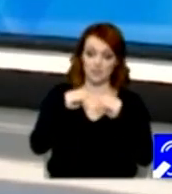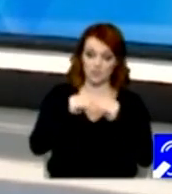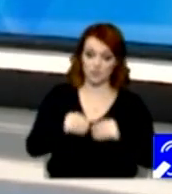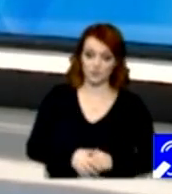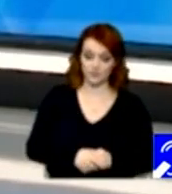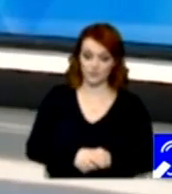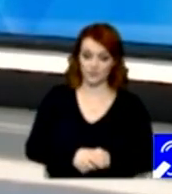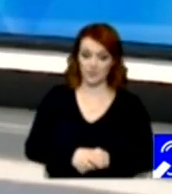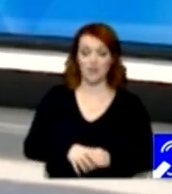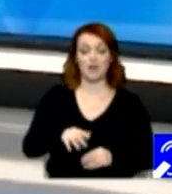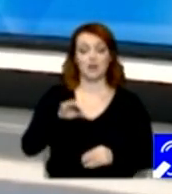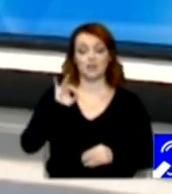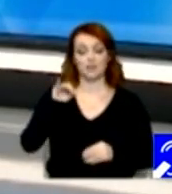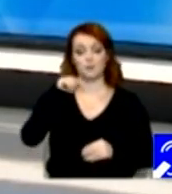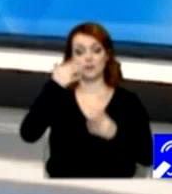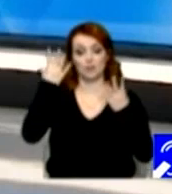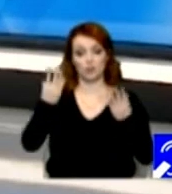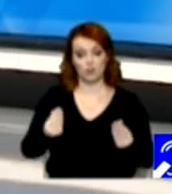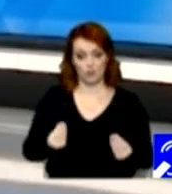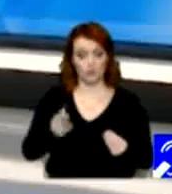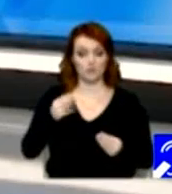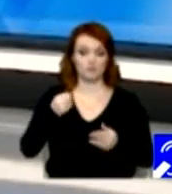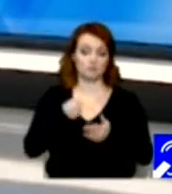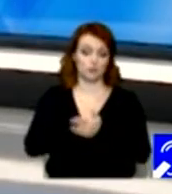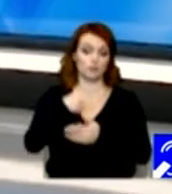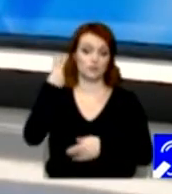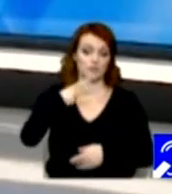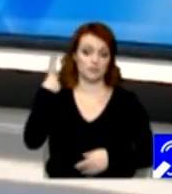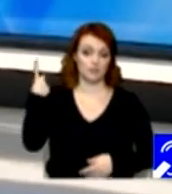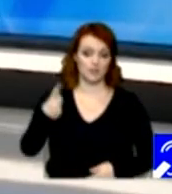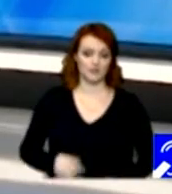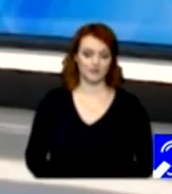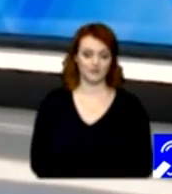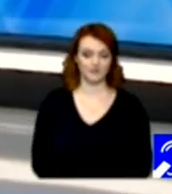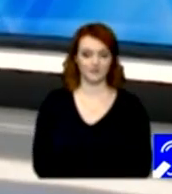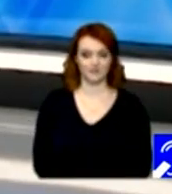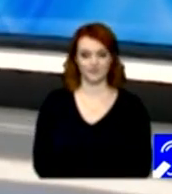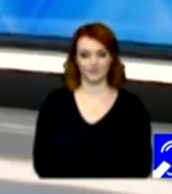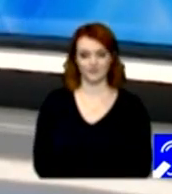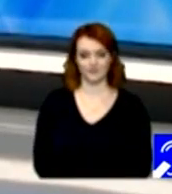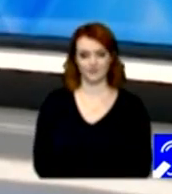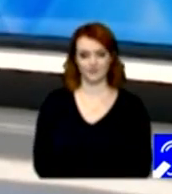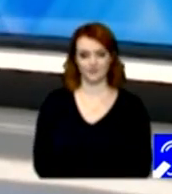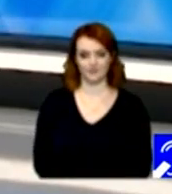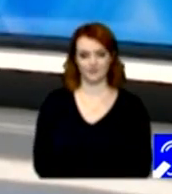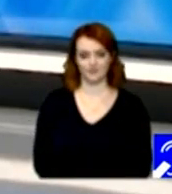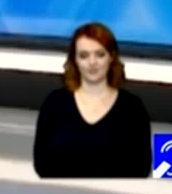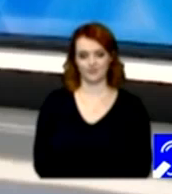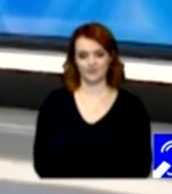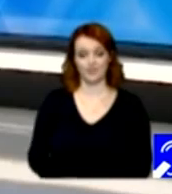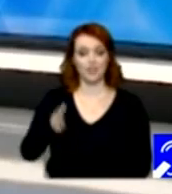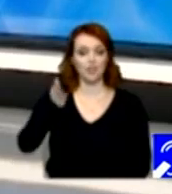grade vor fi în centrul orașului mâine chiar dacă rămâne ceața mercurul din termometre urcă până la 21 de grade